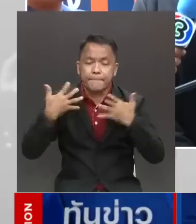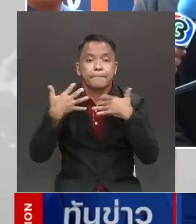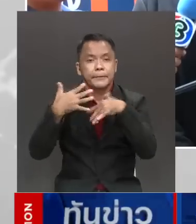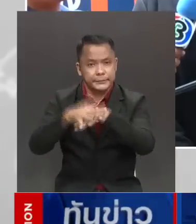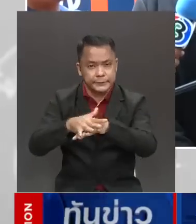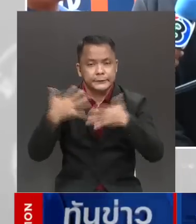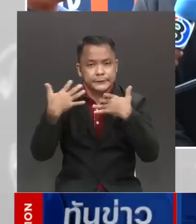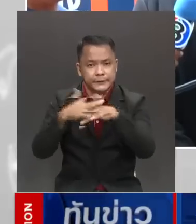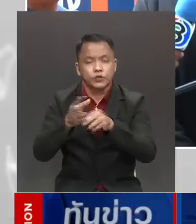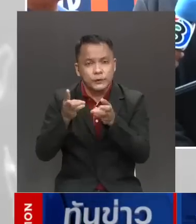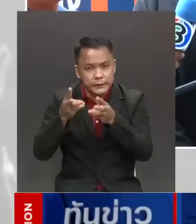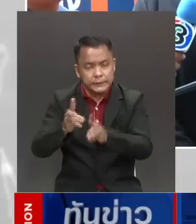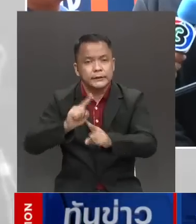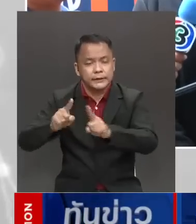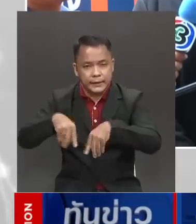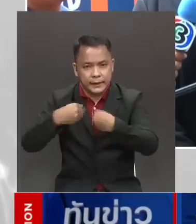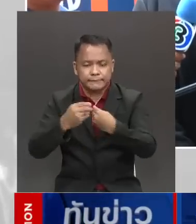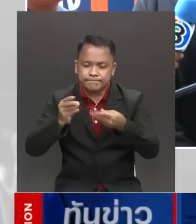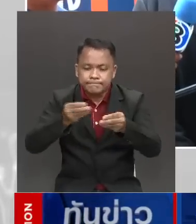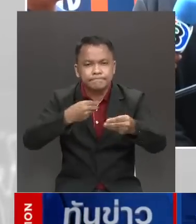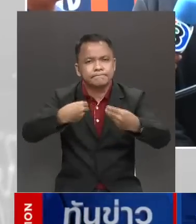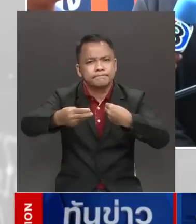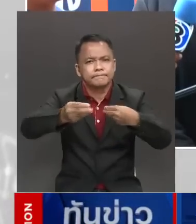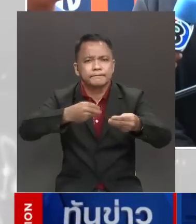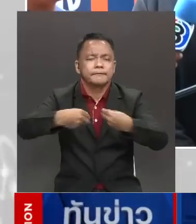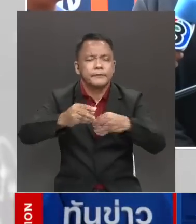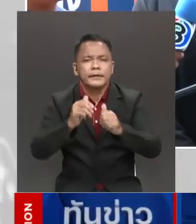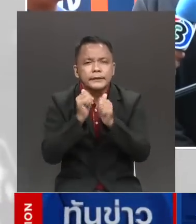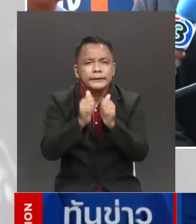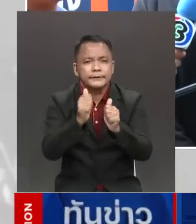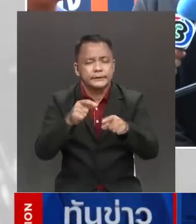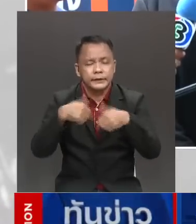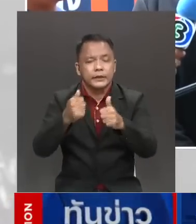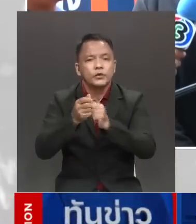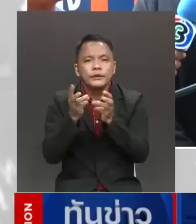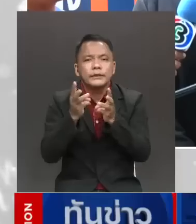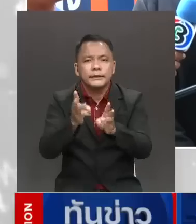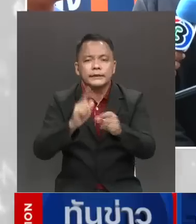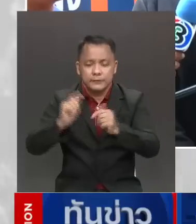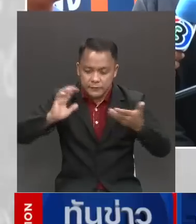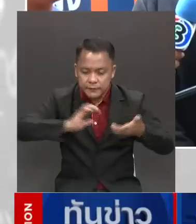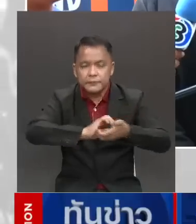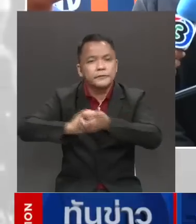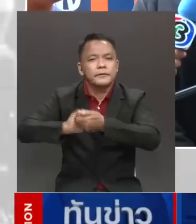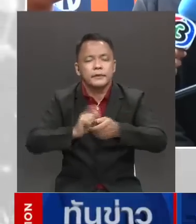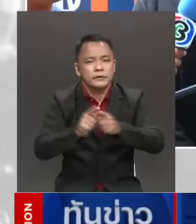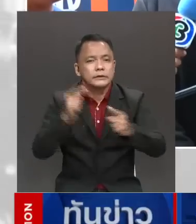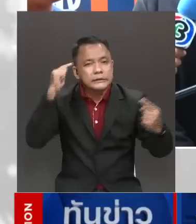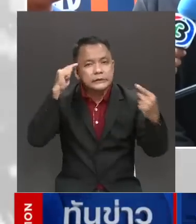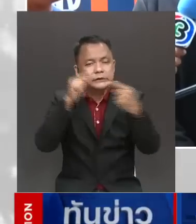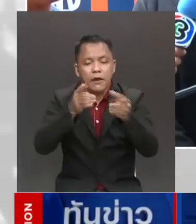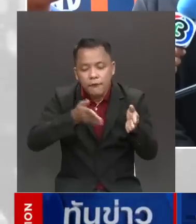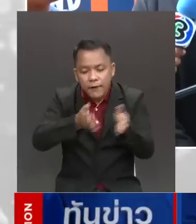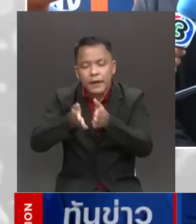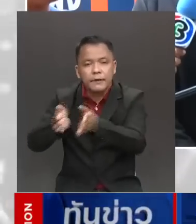ะคะในทางปฏิบัติเพื่อให้คลี่คลายสถานการณ์นี้อย่างสร้างสรรค์แล้วหาทางออกร่วมกันโดยคำนึงถึงทุกๆฝ่